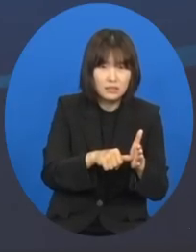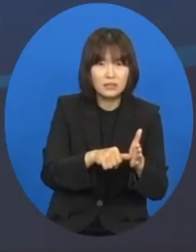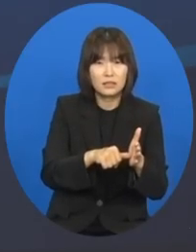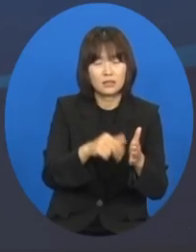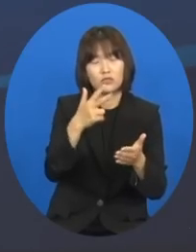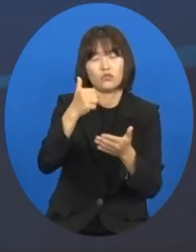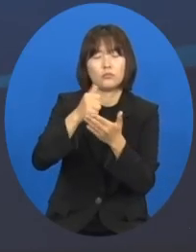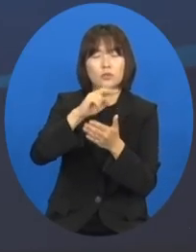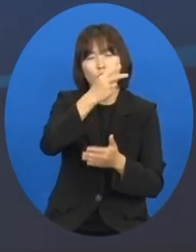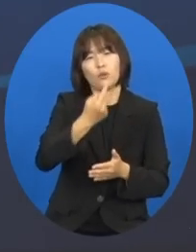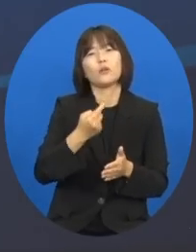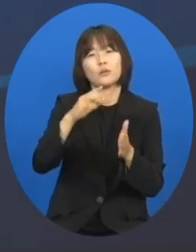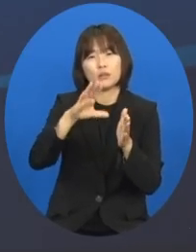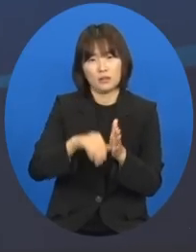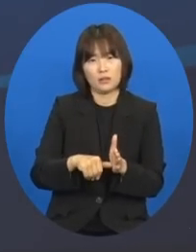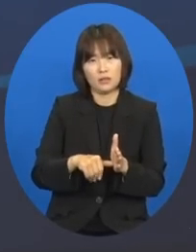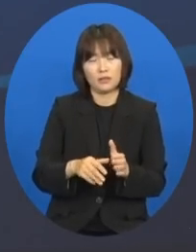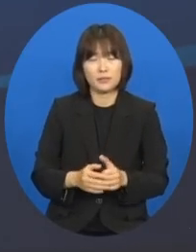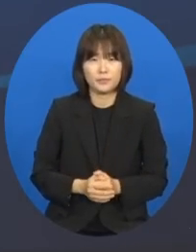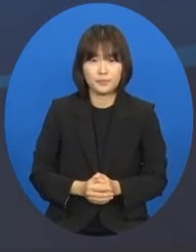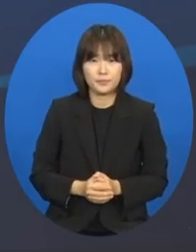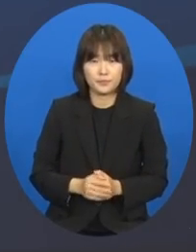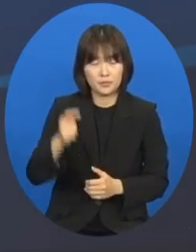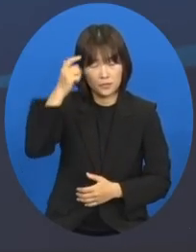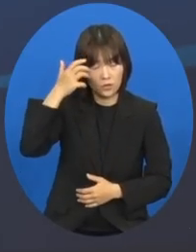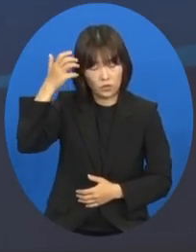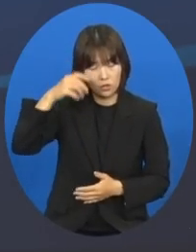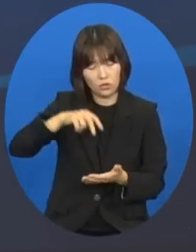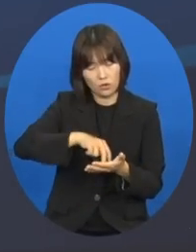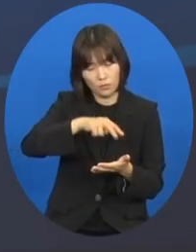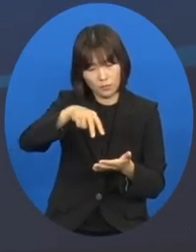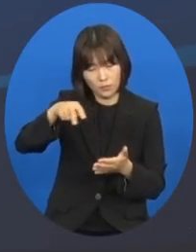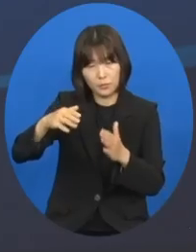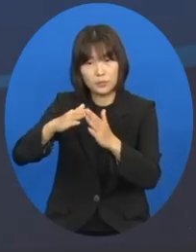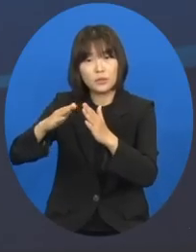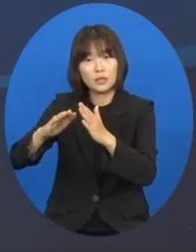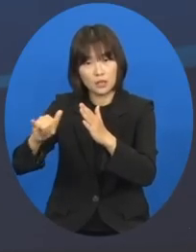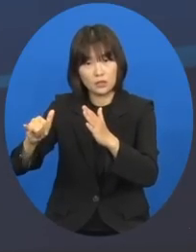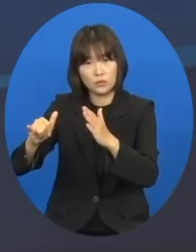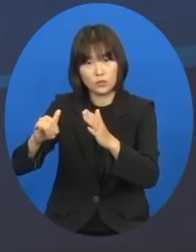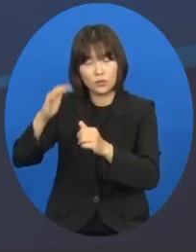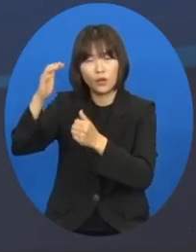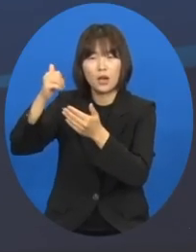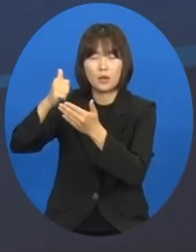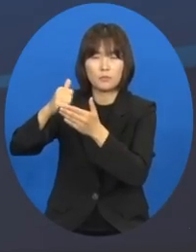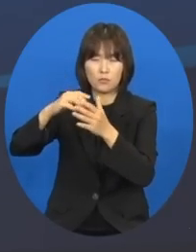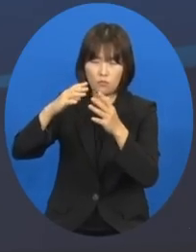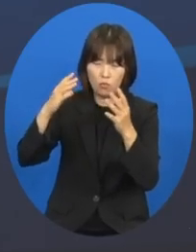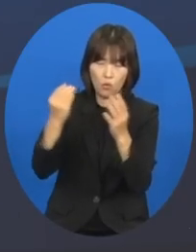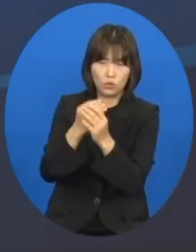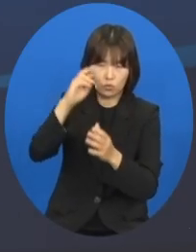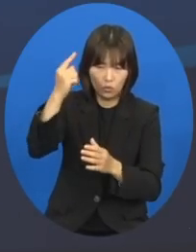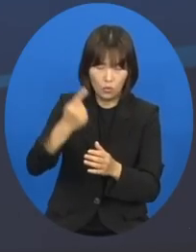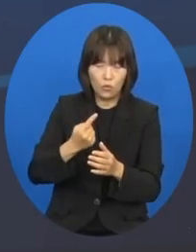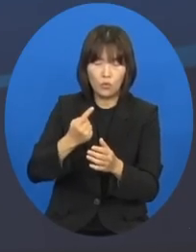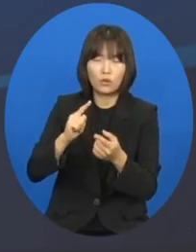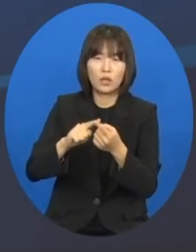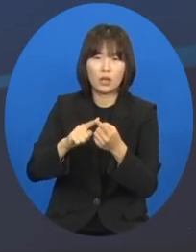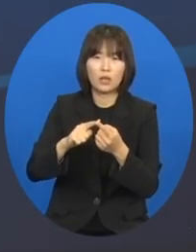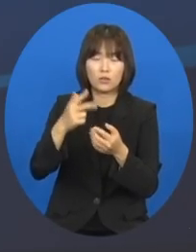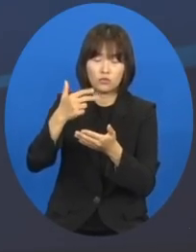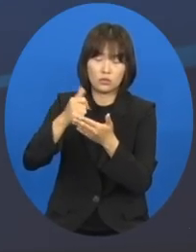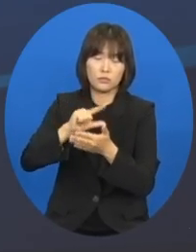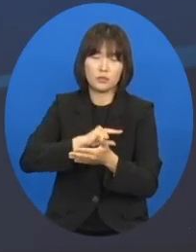합니다 방황하는 영적으로 방어하는 우리의 가족이 하나님께로 온전히 돌아오게 되기를 주님의 이름으로 축복합니다